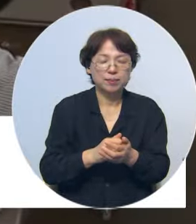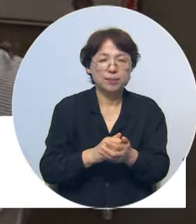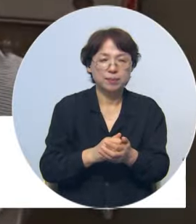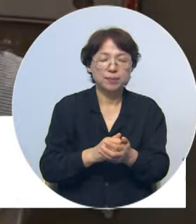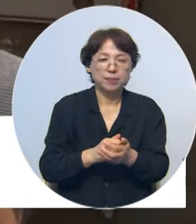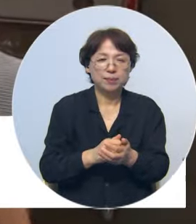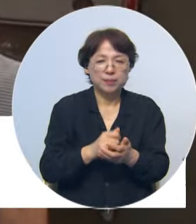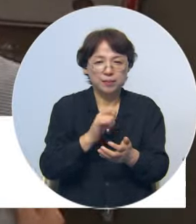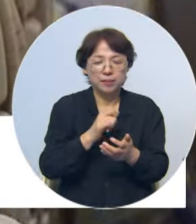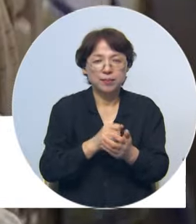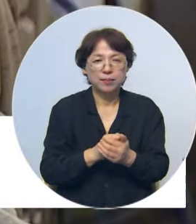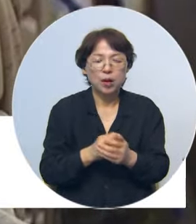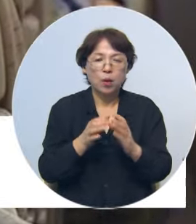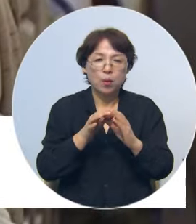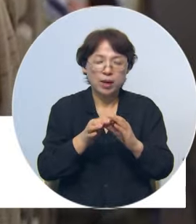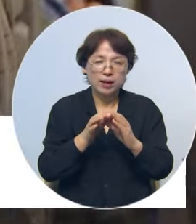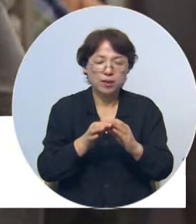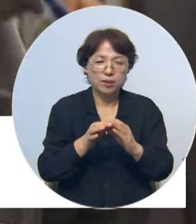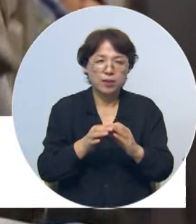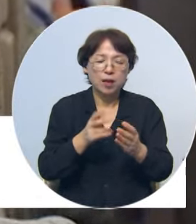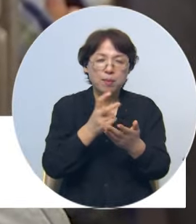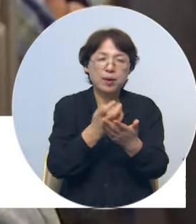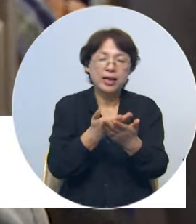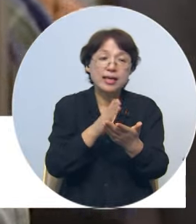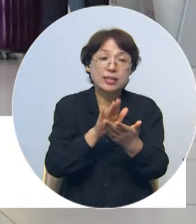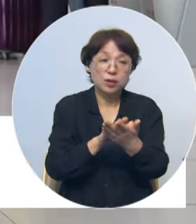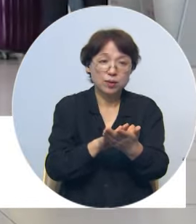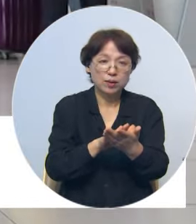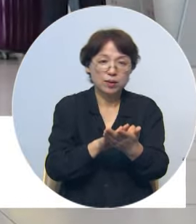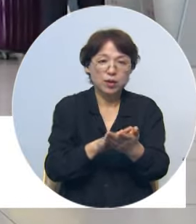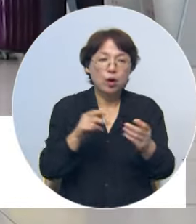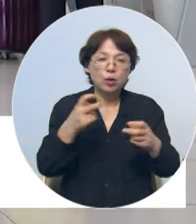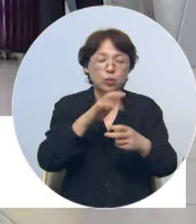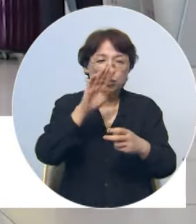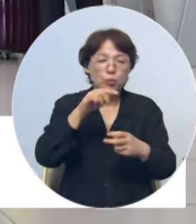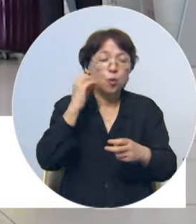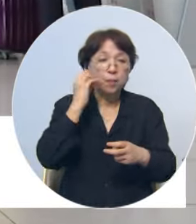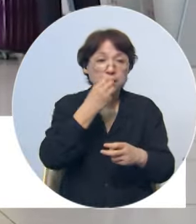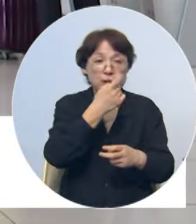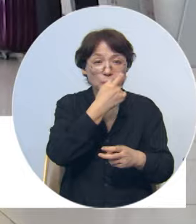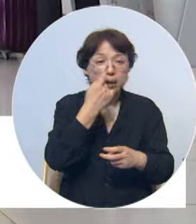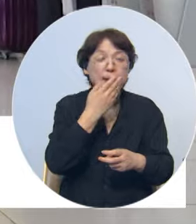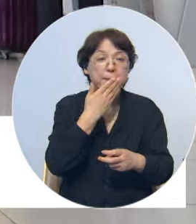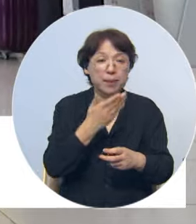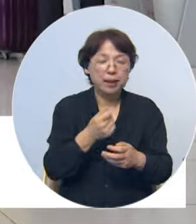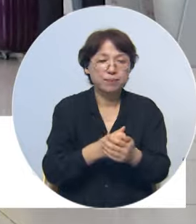조치됩니다. 관련 공항시설법 개정안 전문은 국토교통부 누리집에서 확인할